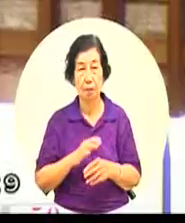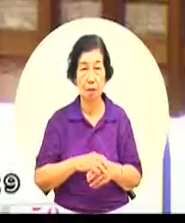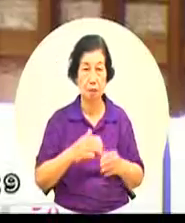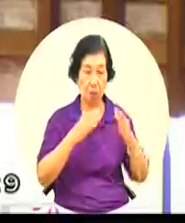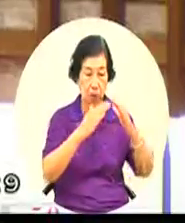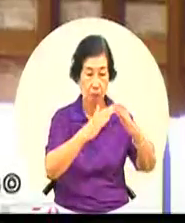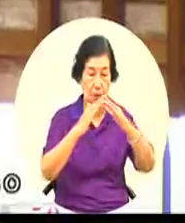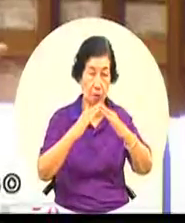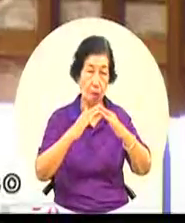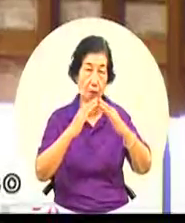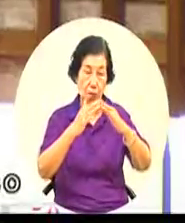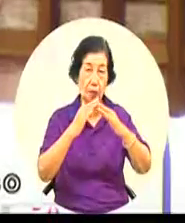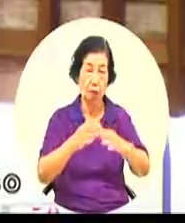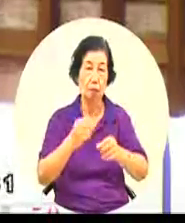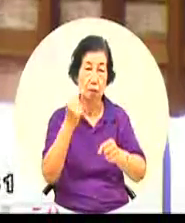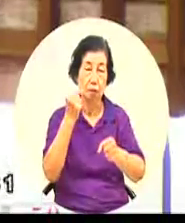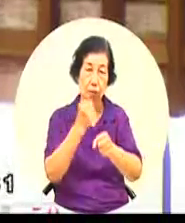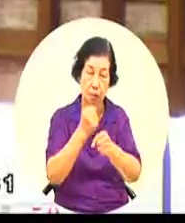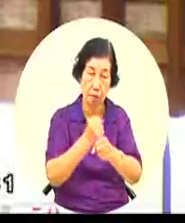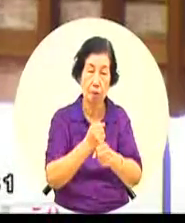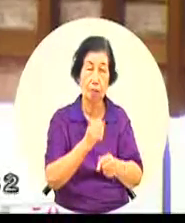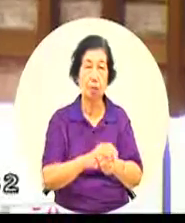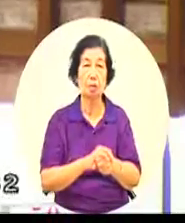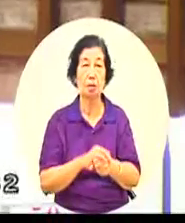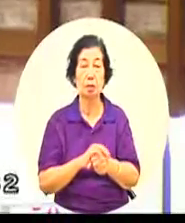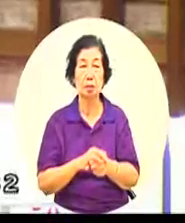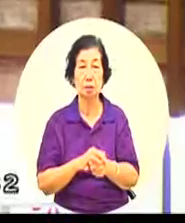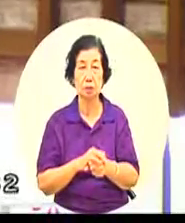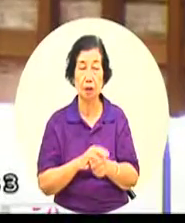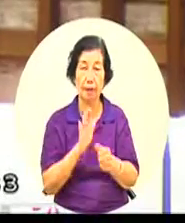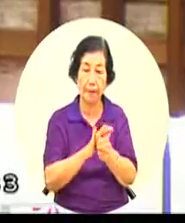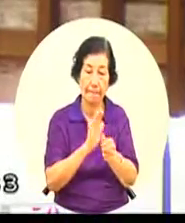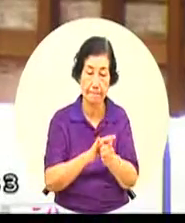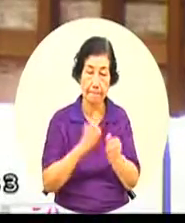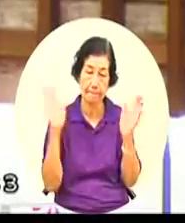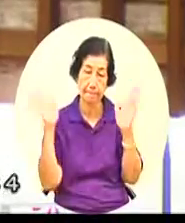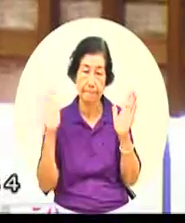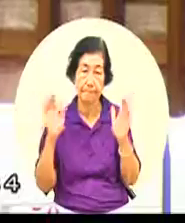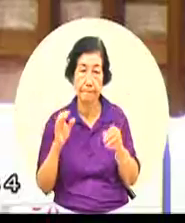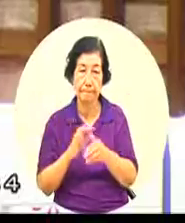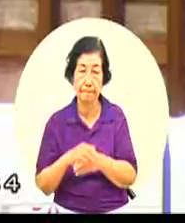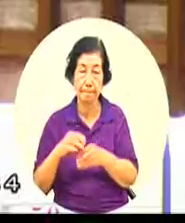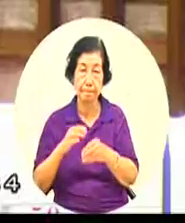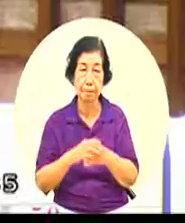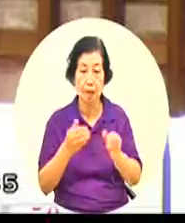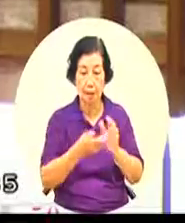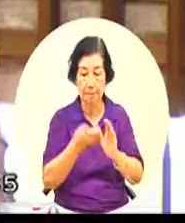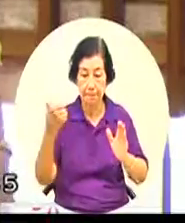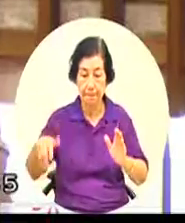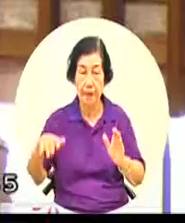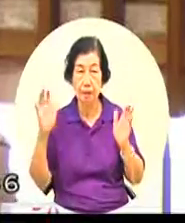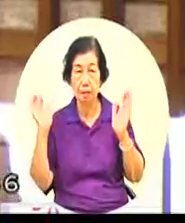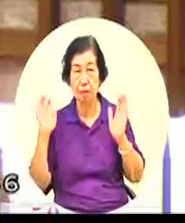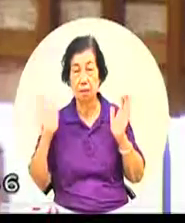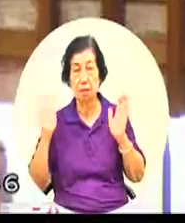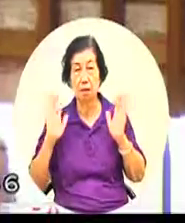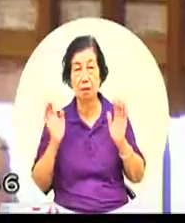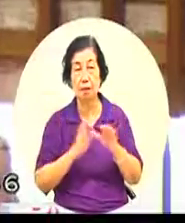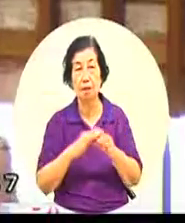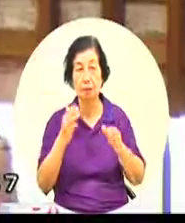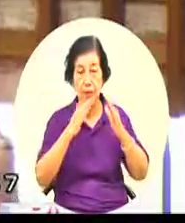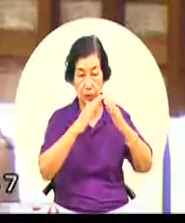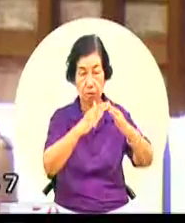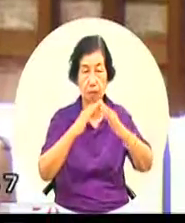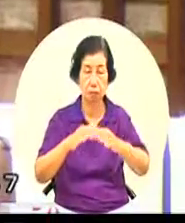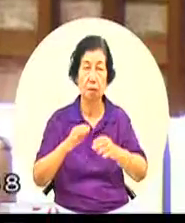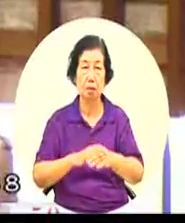就业，那么就把小孩啊带到这个都市来了。那么尤其这一次啊，就是刚上学嘛，哈，刚开学，这